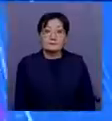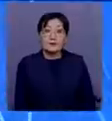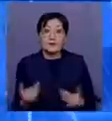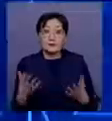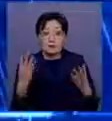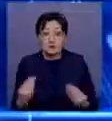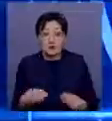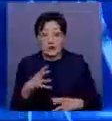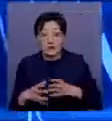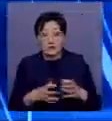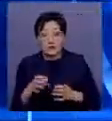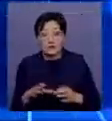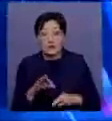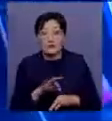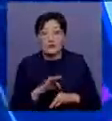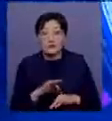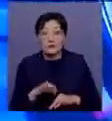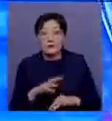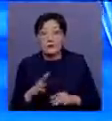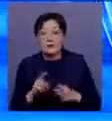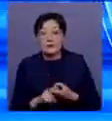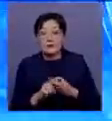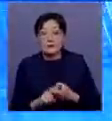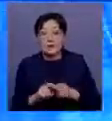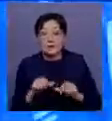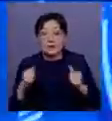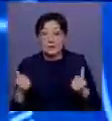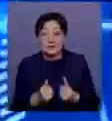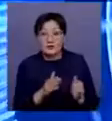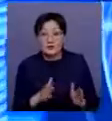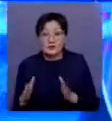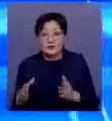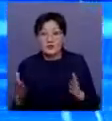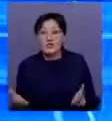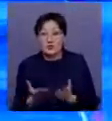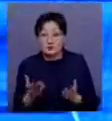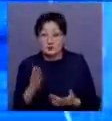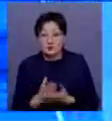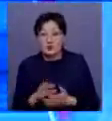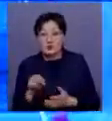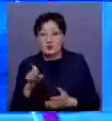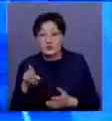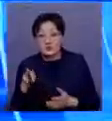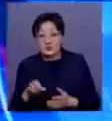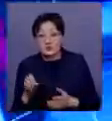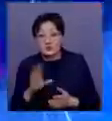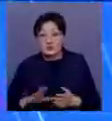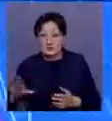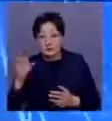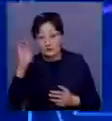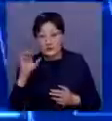Бүгінгі күні әлем бойынша коронавирус инфекциясына қатысты карантиндік тәртіп жеңілдетіліп жатыр. Чехия, Европа елдері